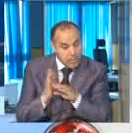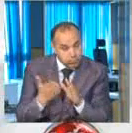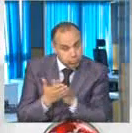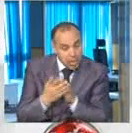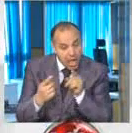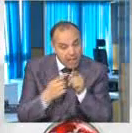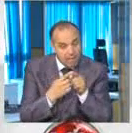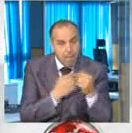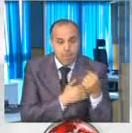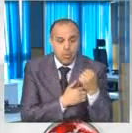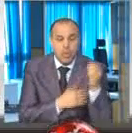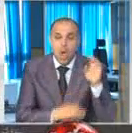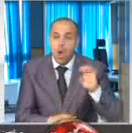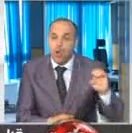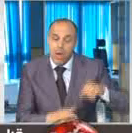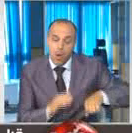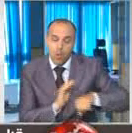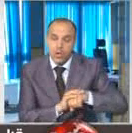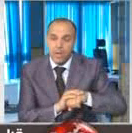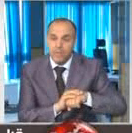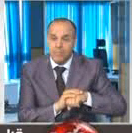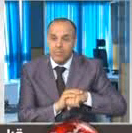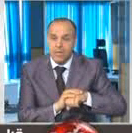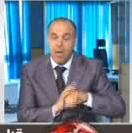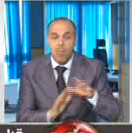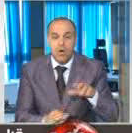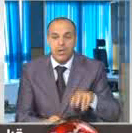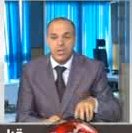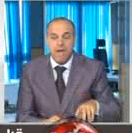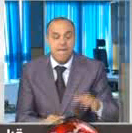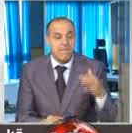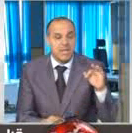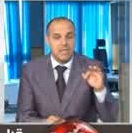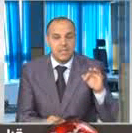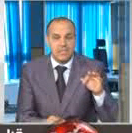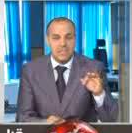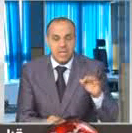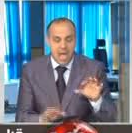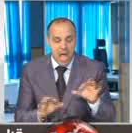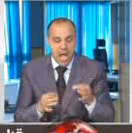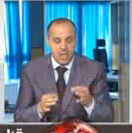لاستهداف بطولة أوروبا لكرة القدم المقررة في فرنسا بين